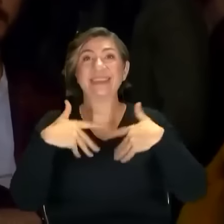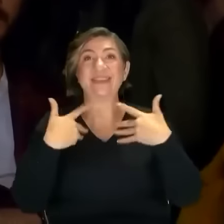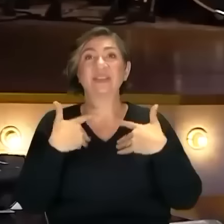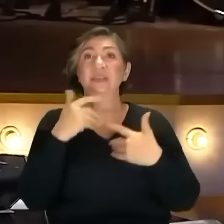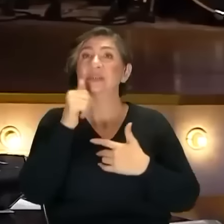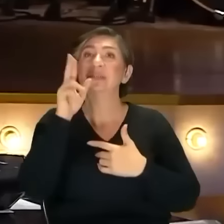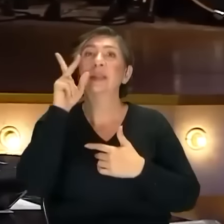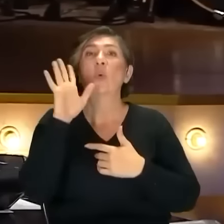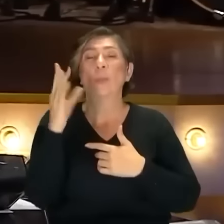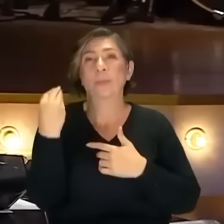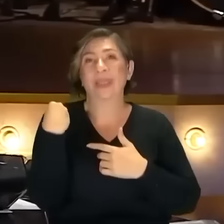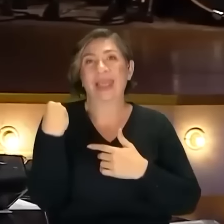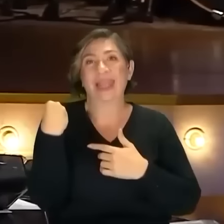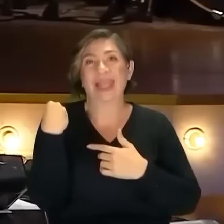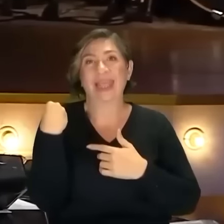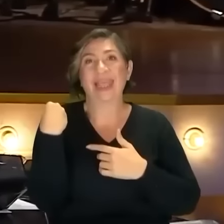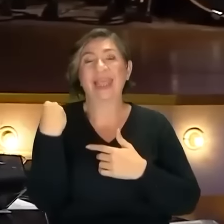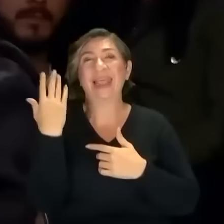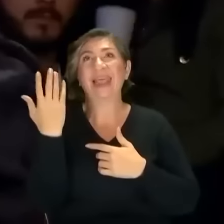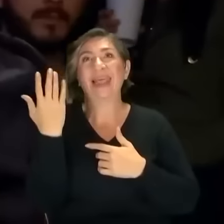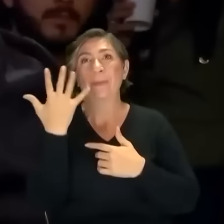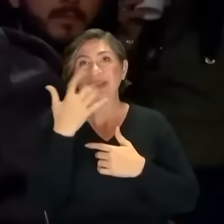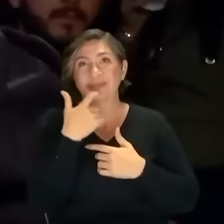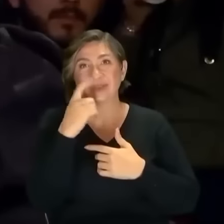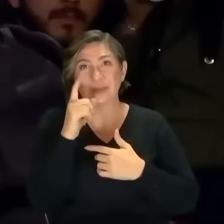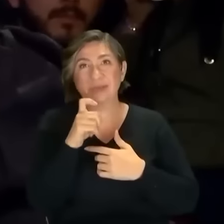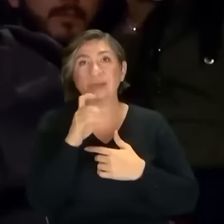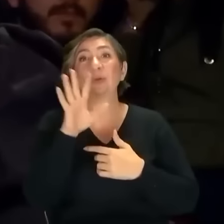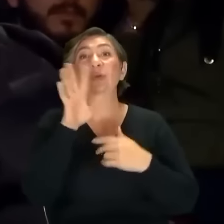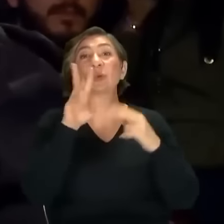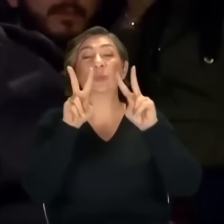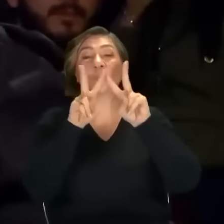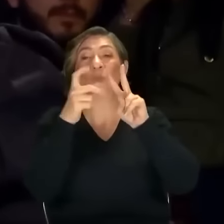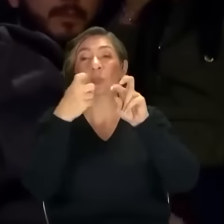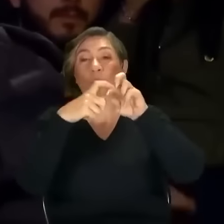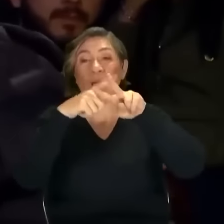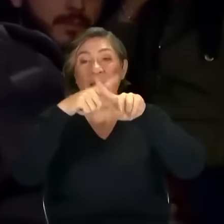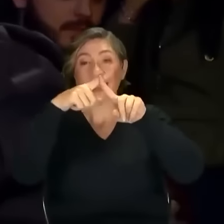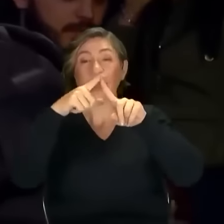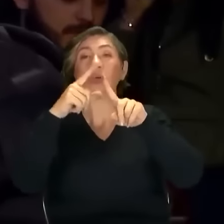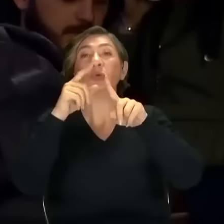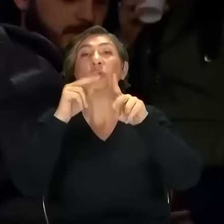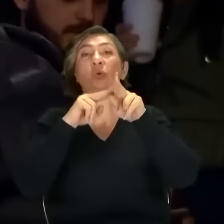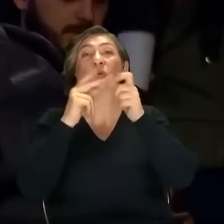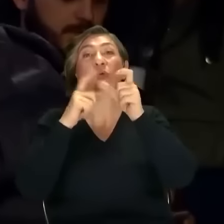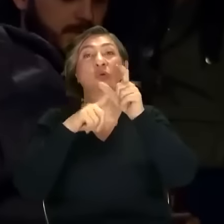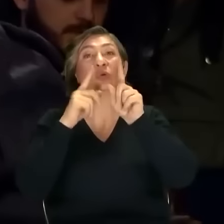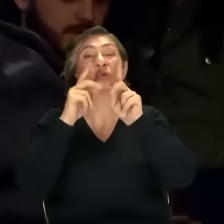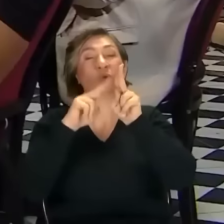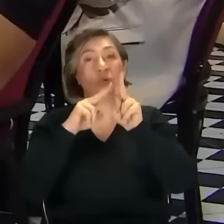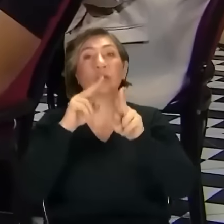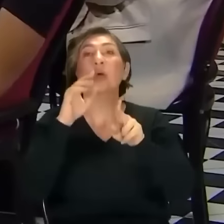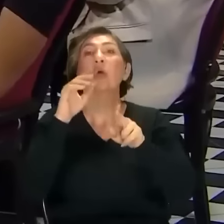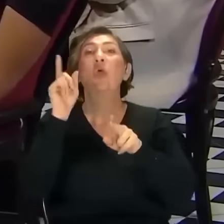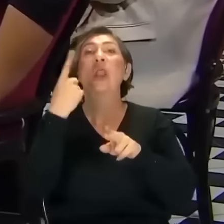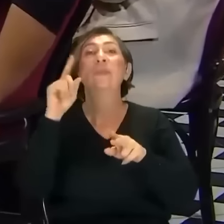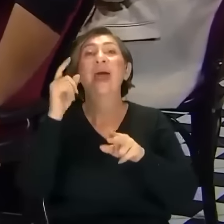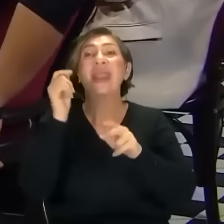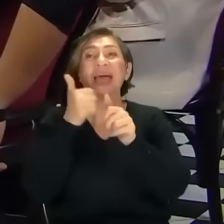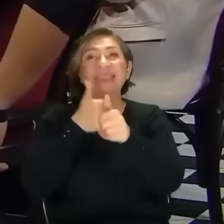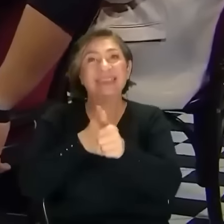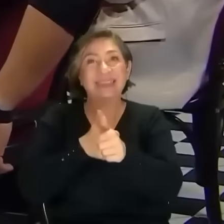tanımıyorum yeni Eee yeni mi daha doğrusu yaşında mı hayır Murat Küçük'ün yönetmen asistanıyım Normalde Çok iyi teşekkür Ed